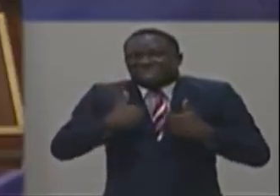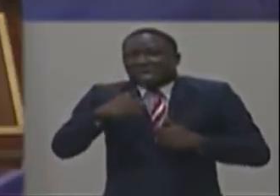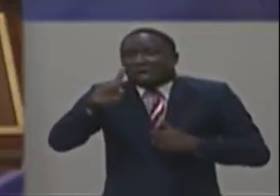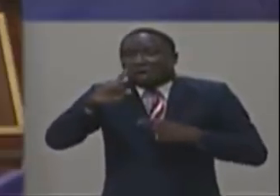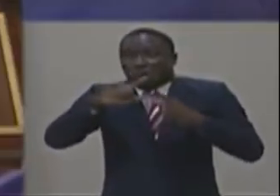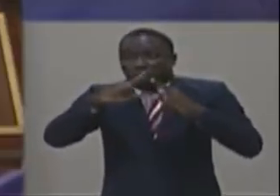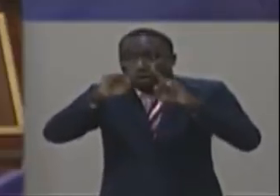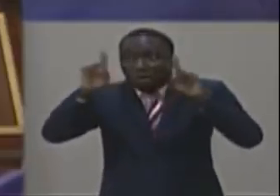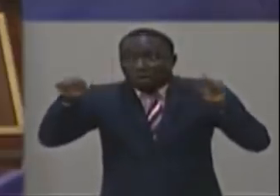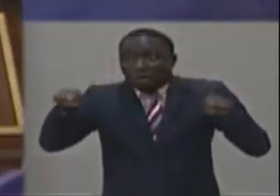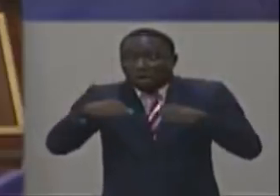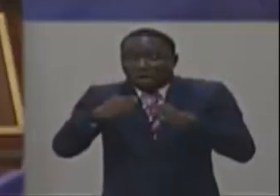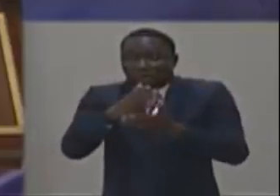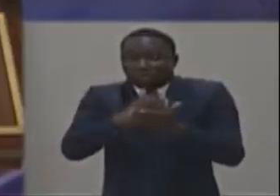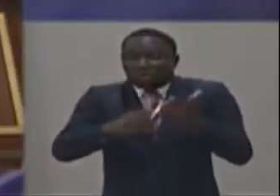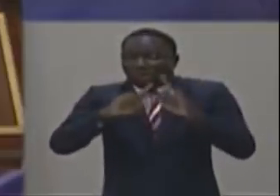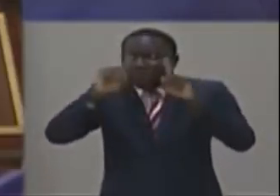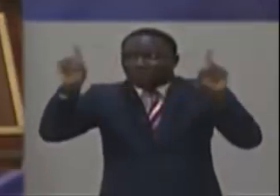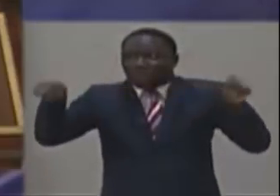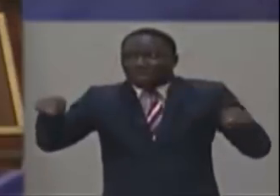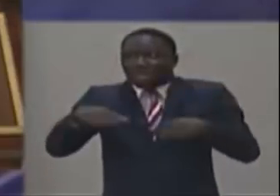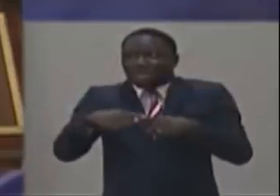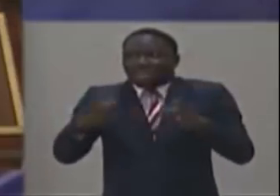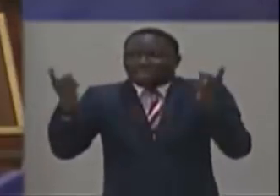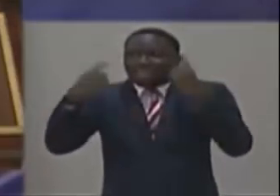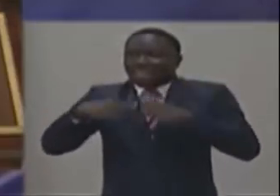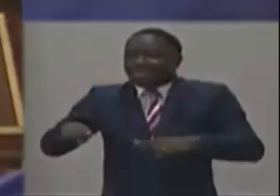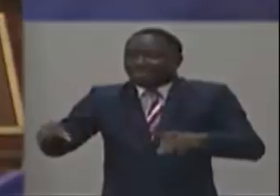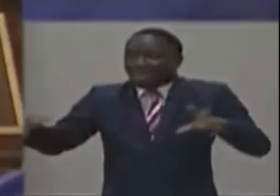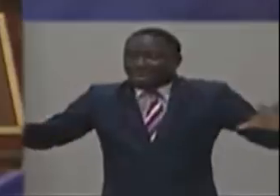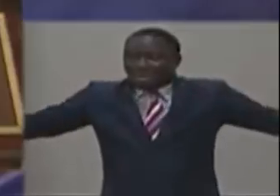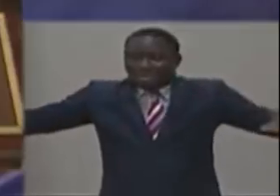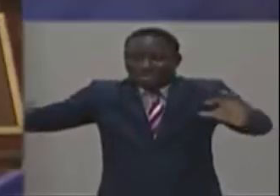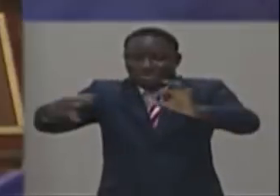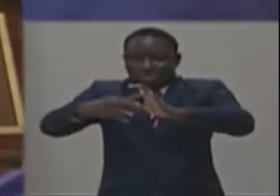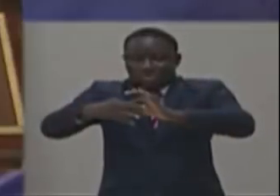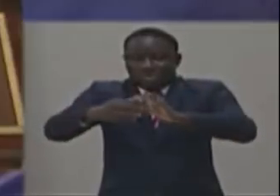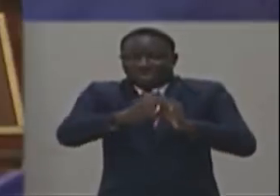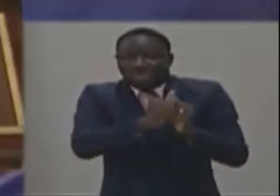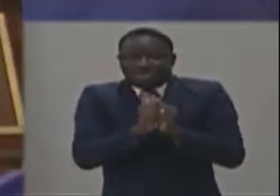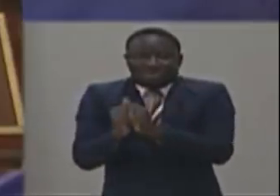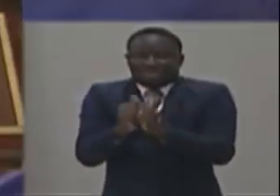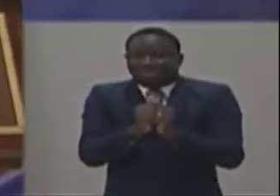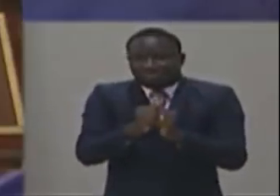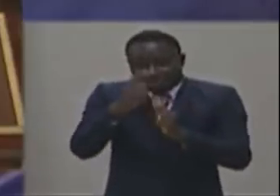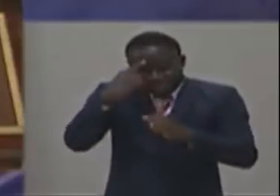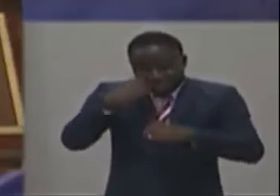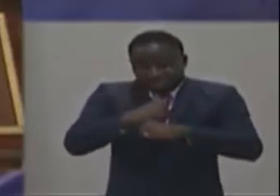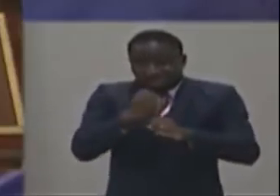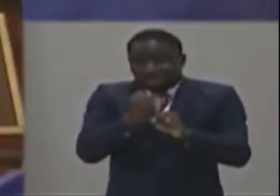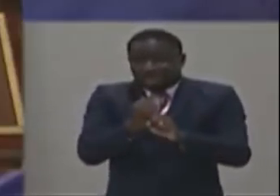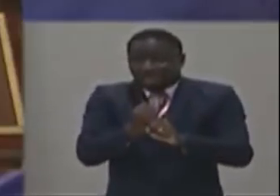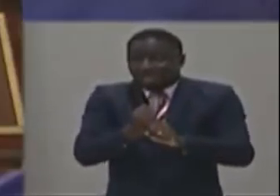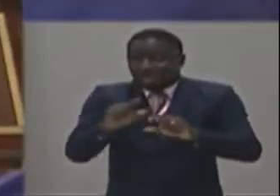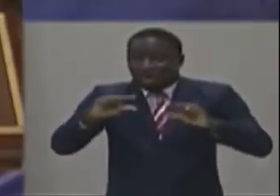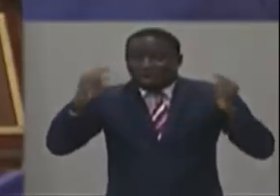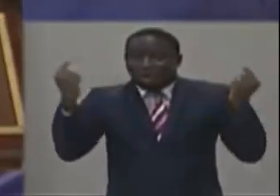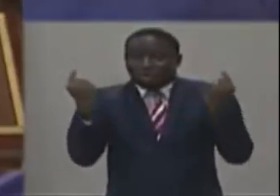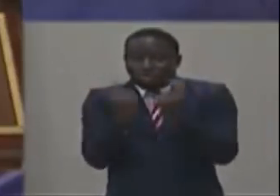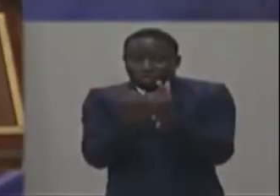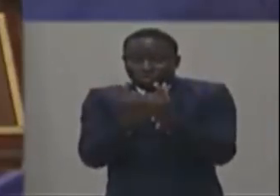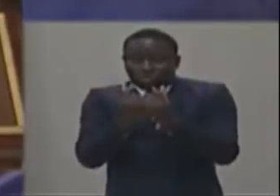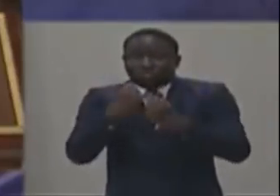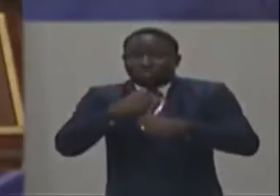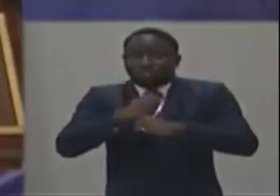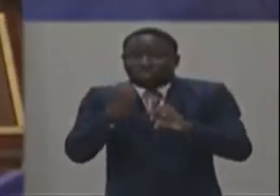carreau, demi-carreau, un cacao, depuis vous avez mis tête ensemble pour former un bloc de production